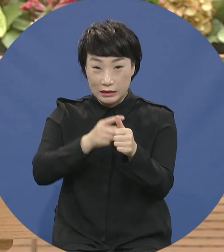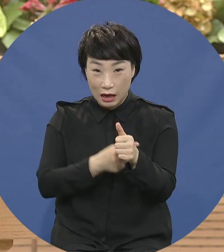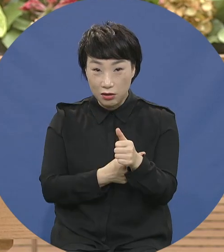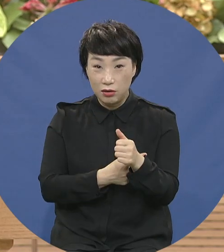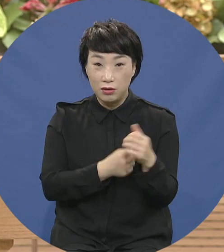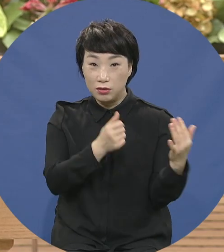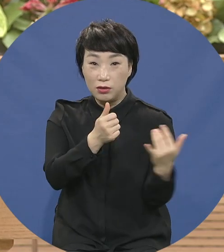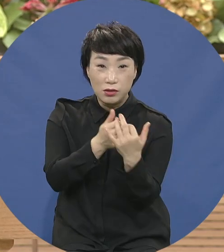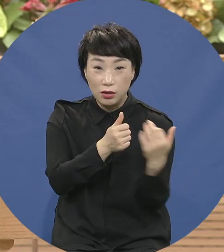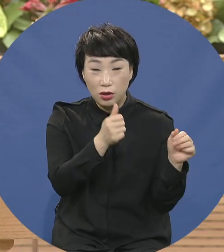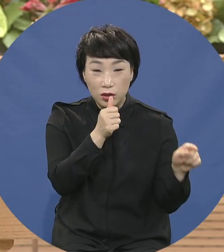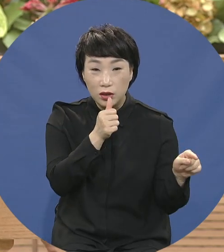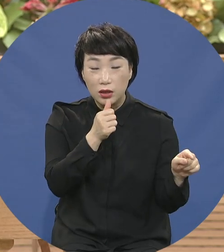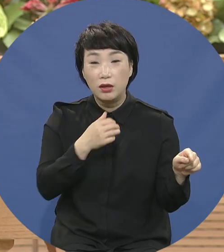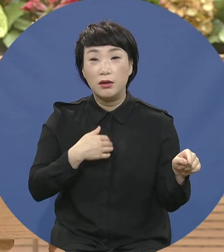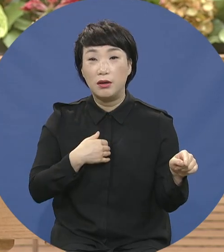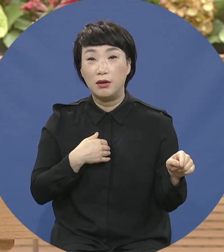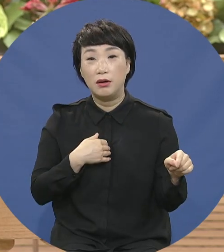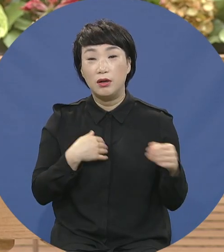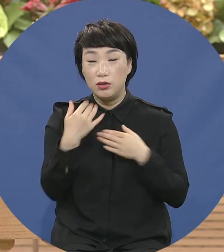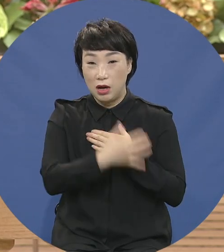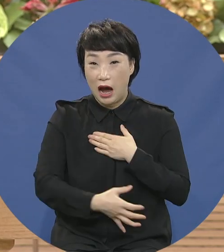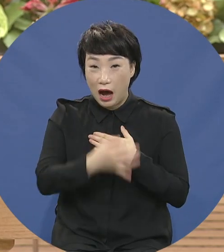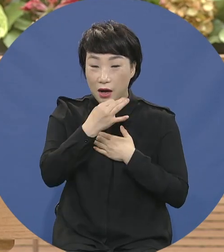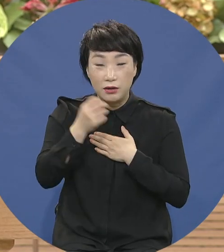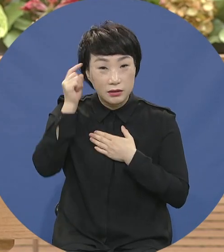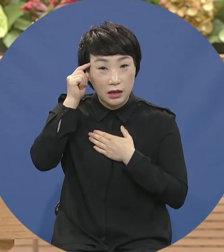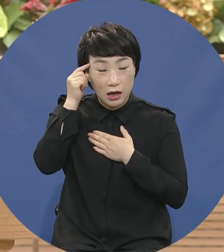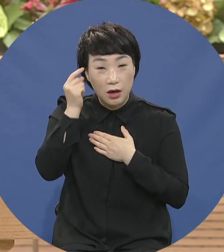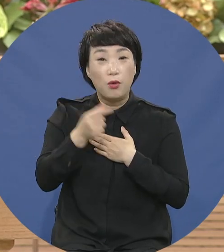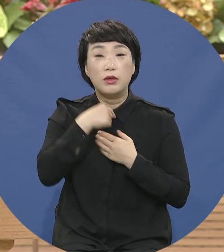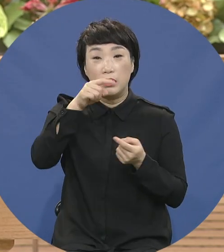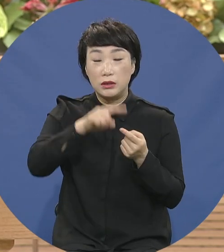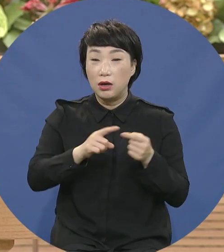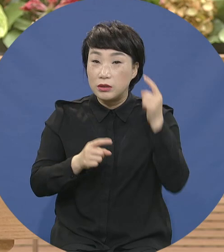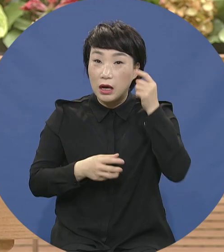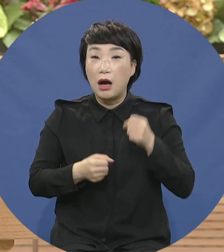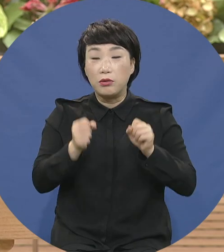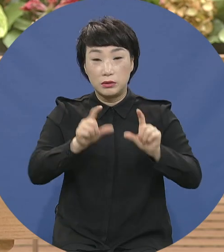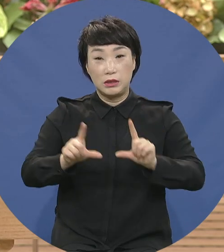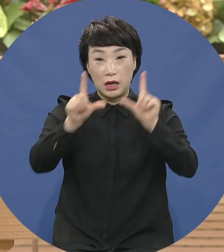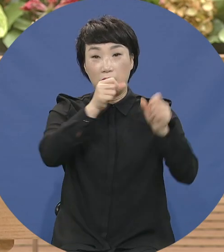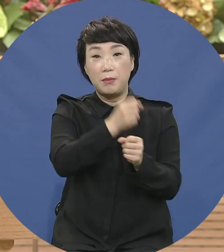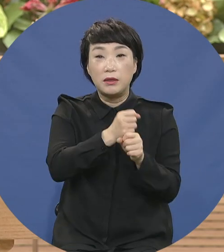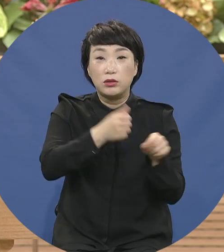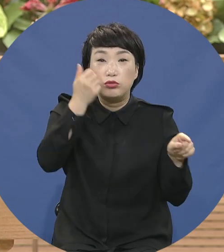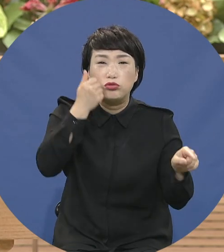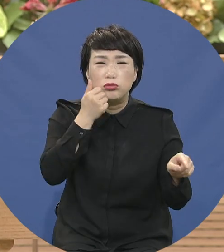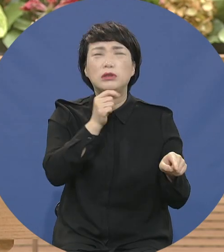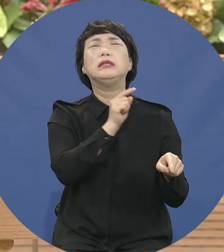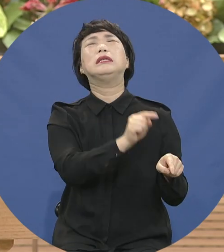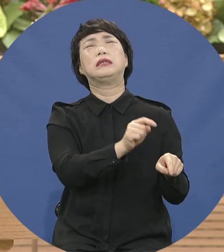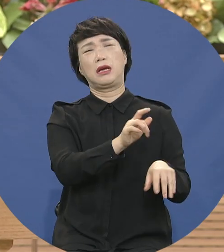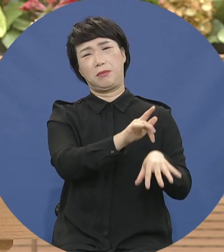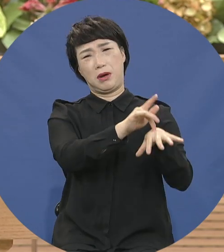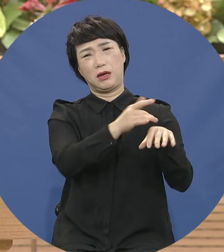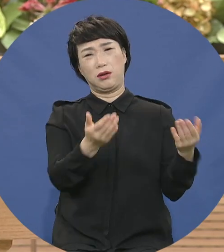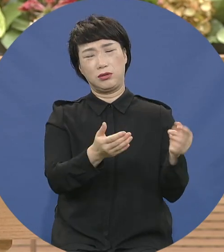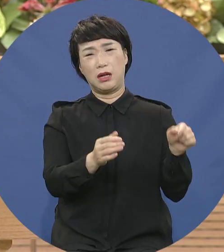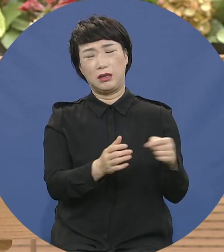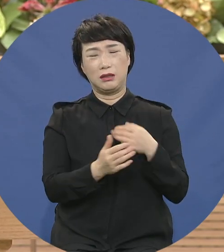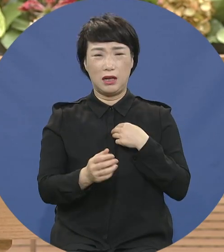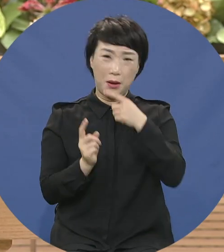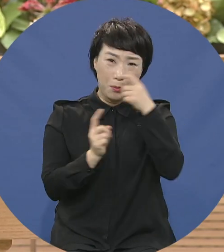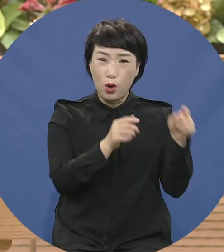은근히 육신의 소욕, 정욕으로, 욕으로, 생각으로 살게 만드는 놈이 그 미혹하는